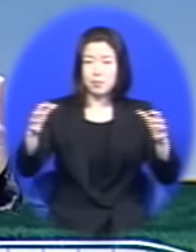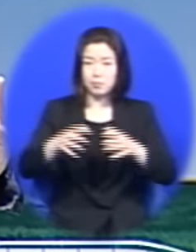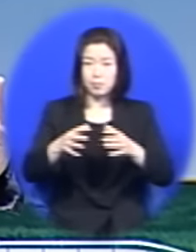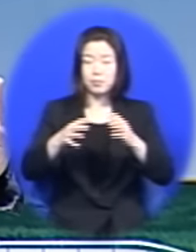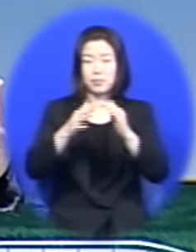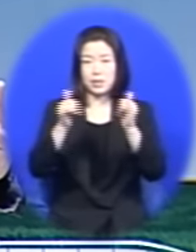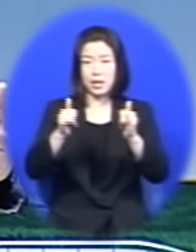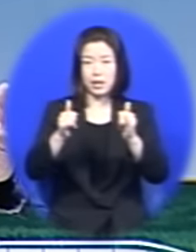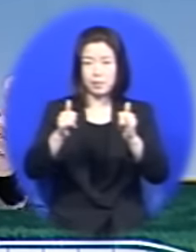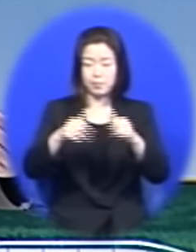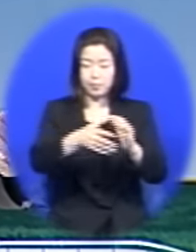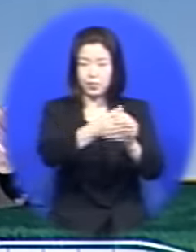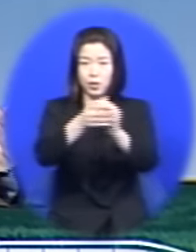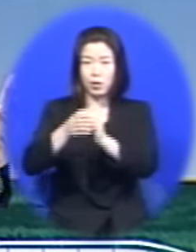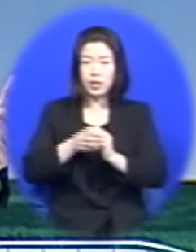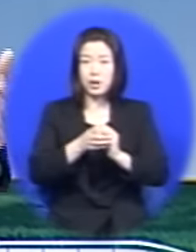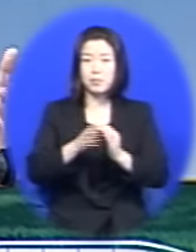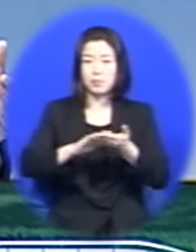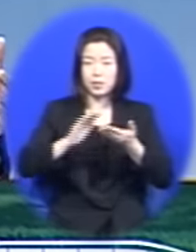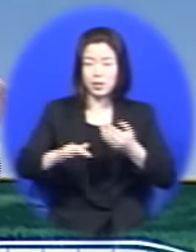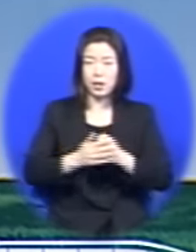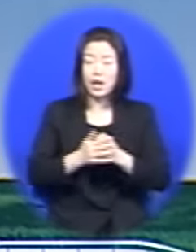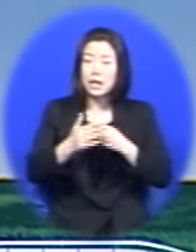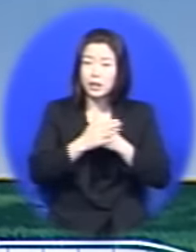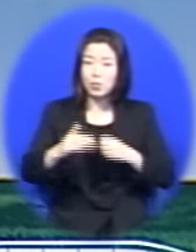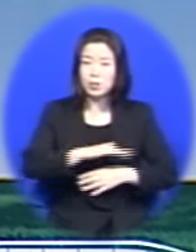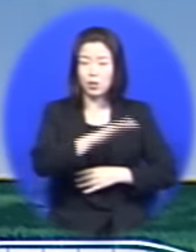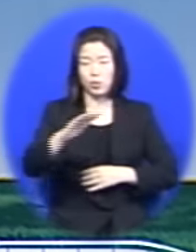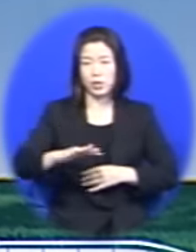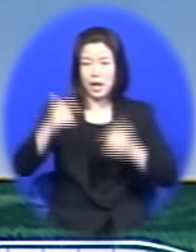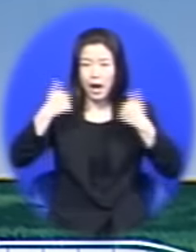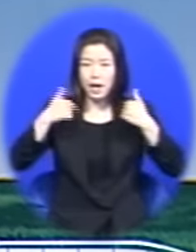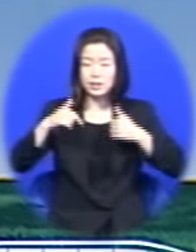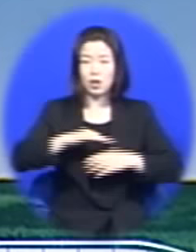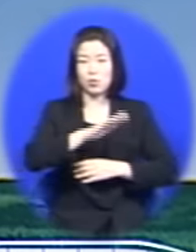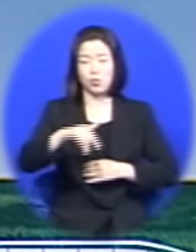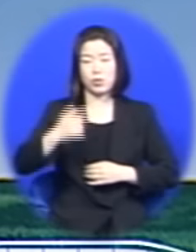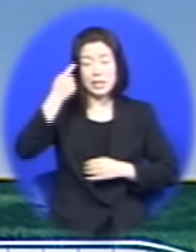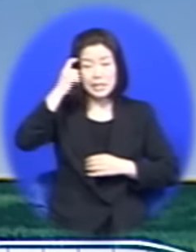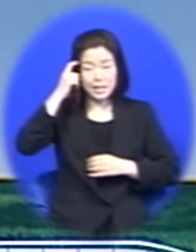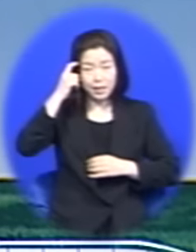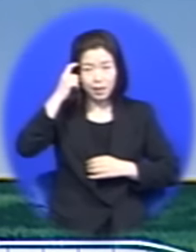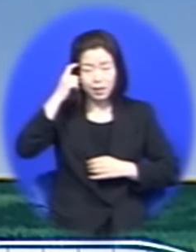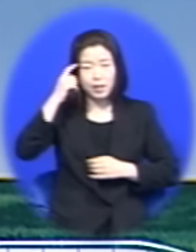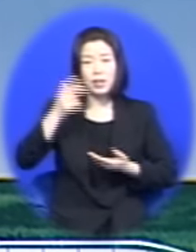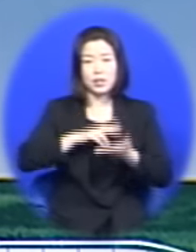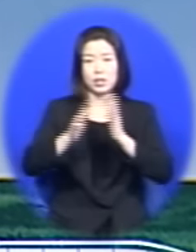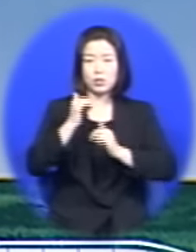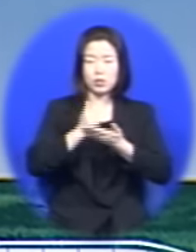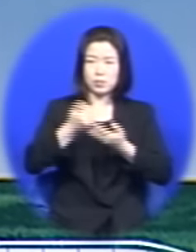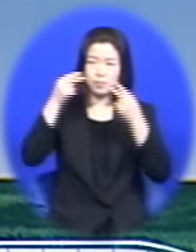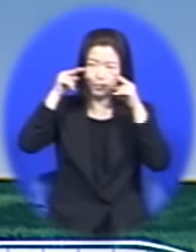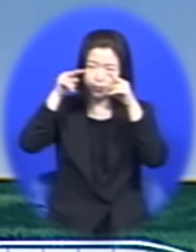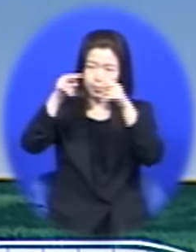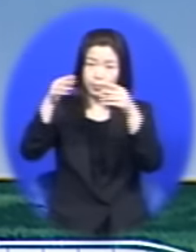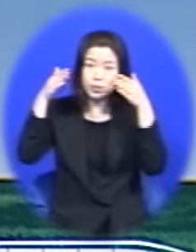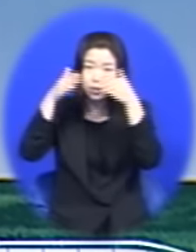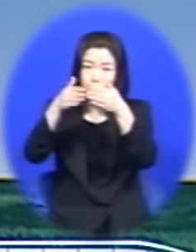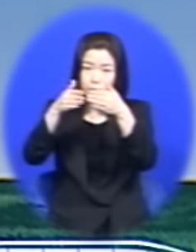연합이에요. 그러니까 우리는 항상 우리의 생각을 예수님에게 초점을 맞추고 살아야